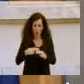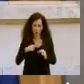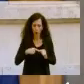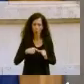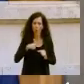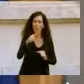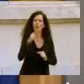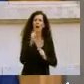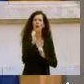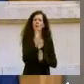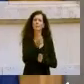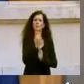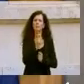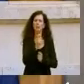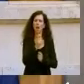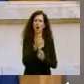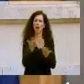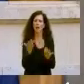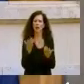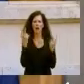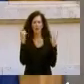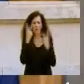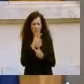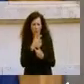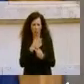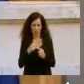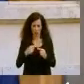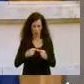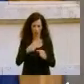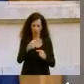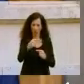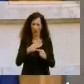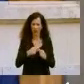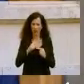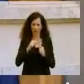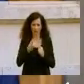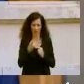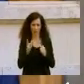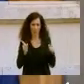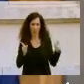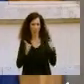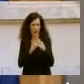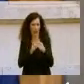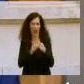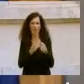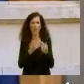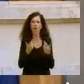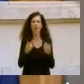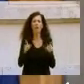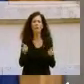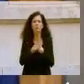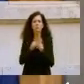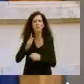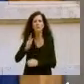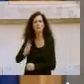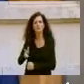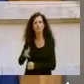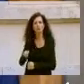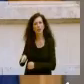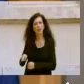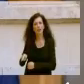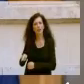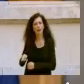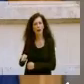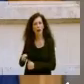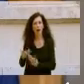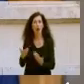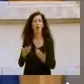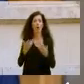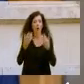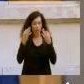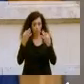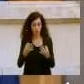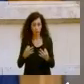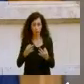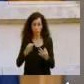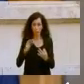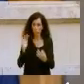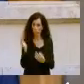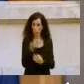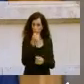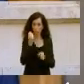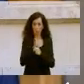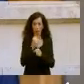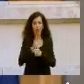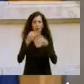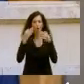impensabile che una breve distanza per non parlare della sicilia quanto tutto questo faremo quando ci metteremo un tavolo e